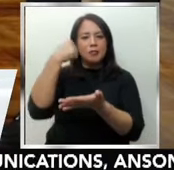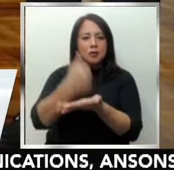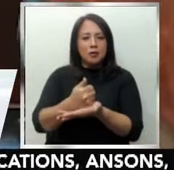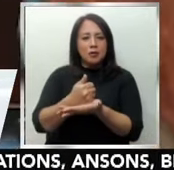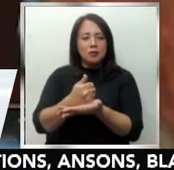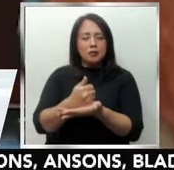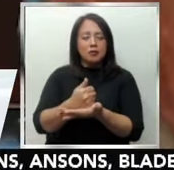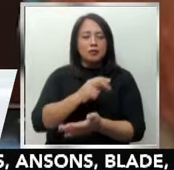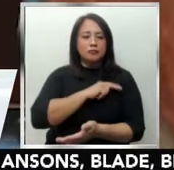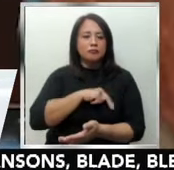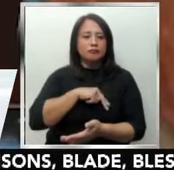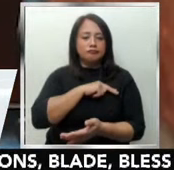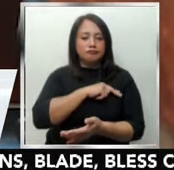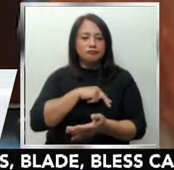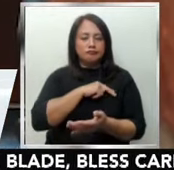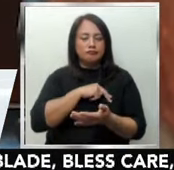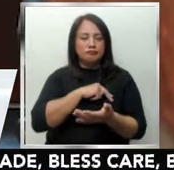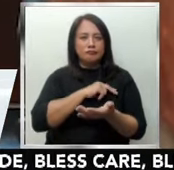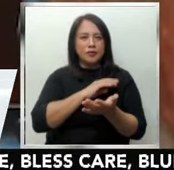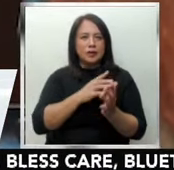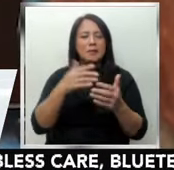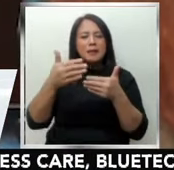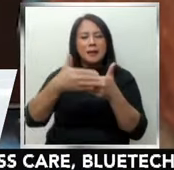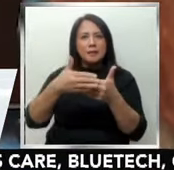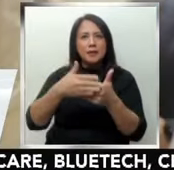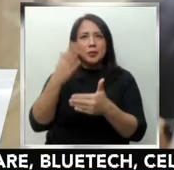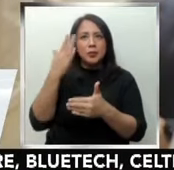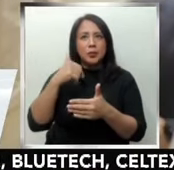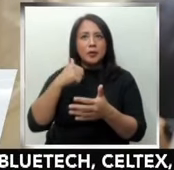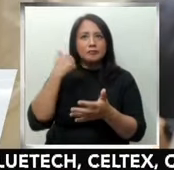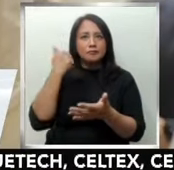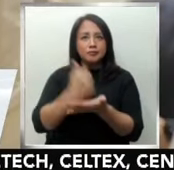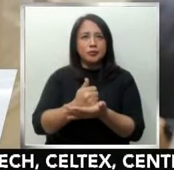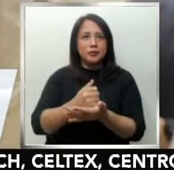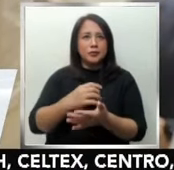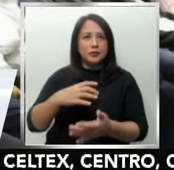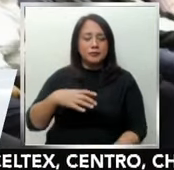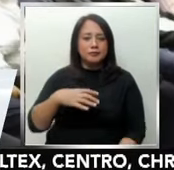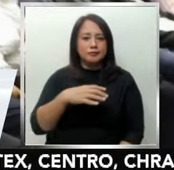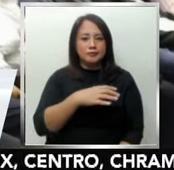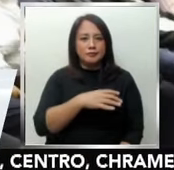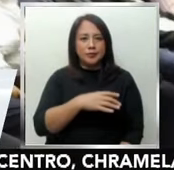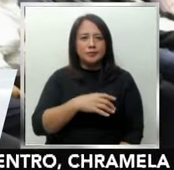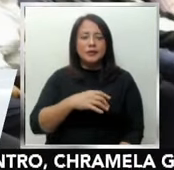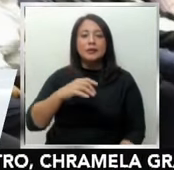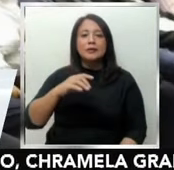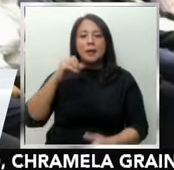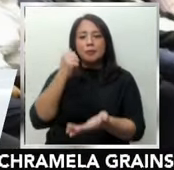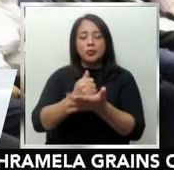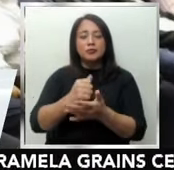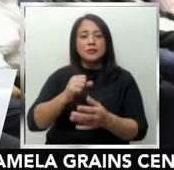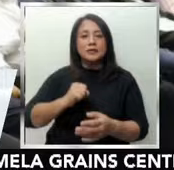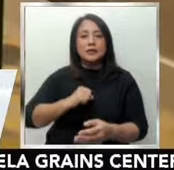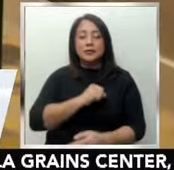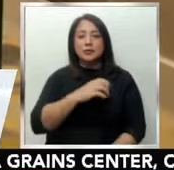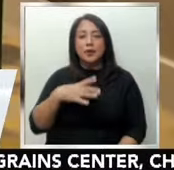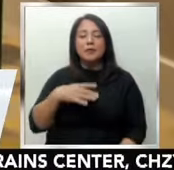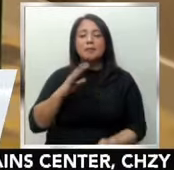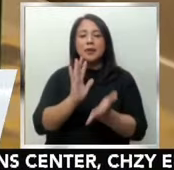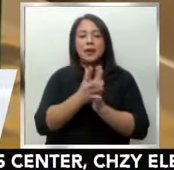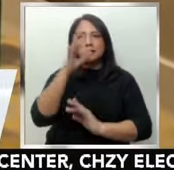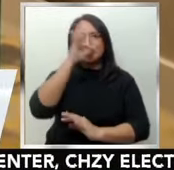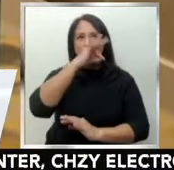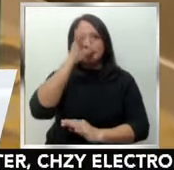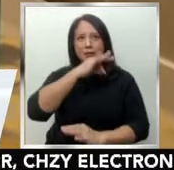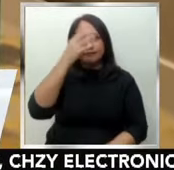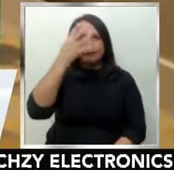naturalization malapit na dahil Pasado na sa camara at o na lang ng senado Filipino cien na siya